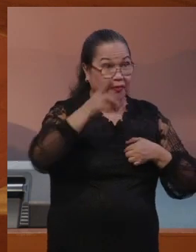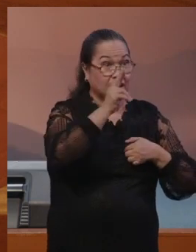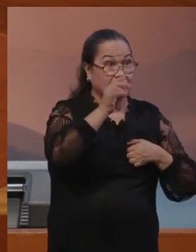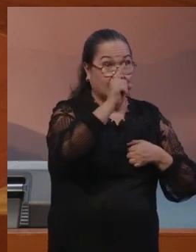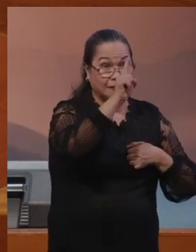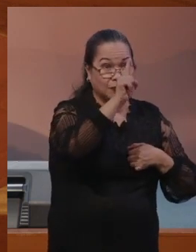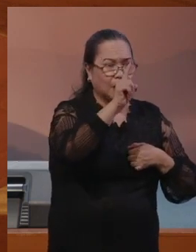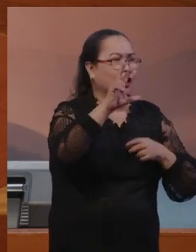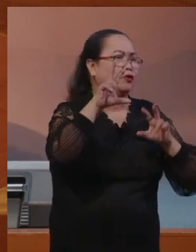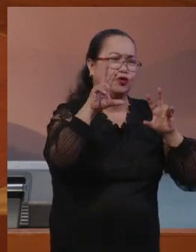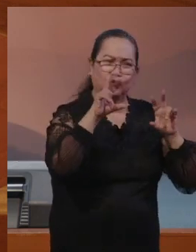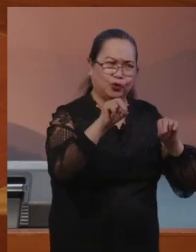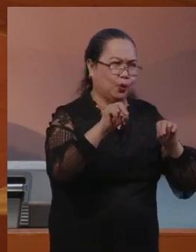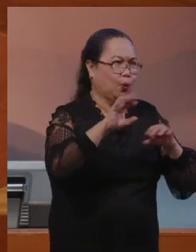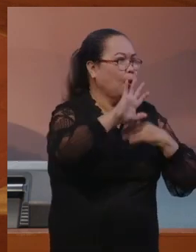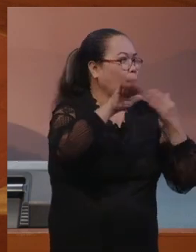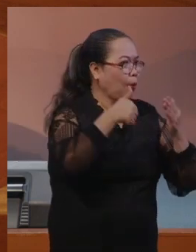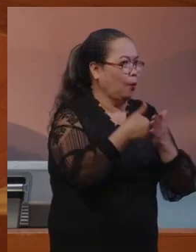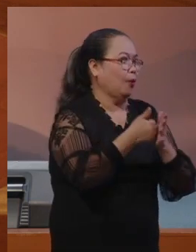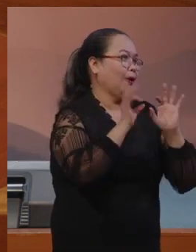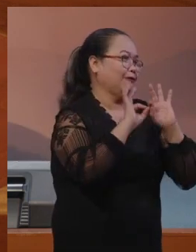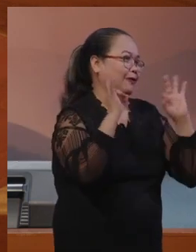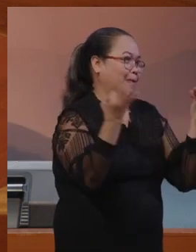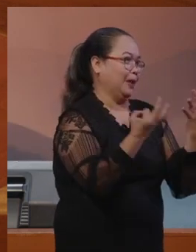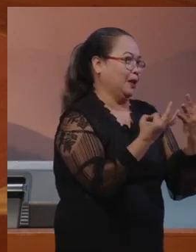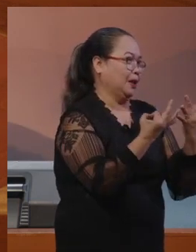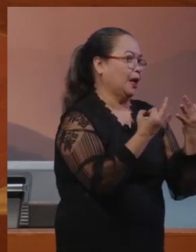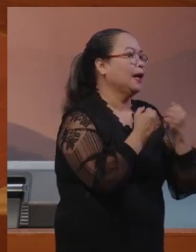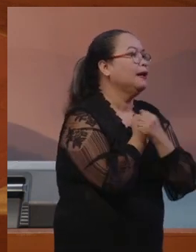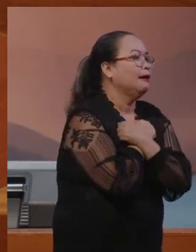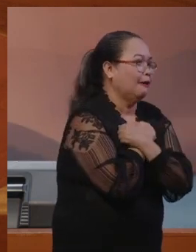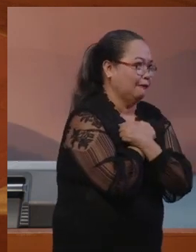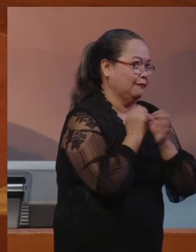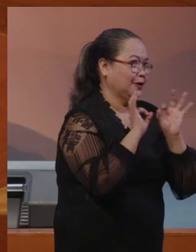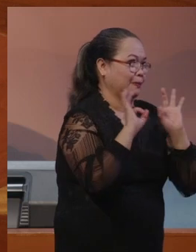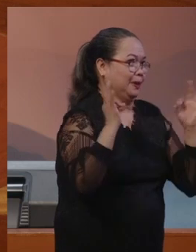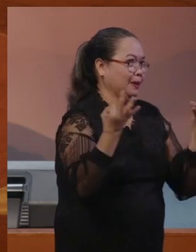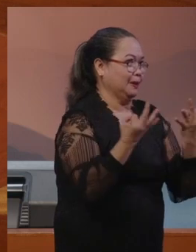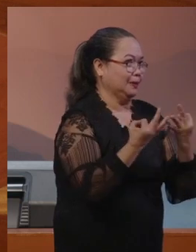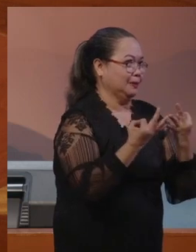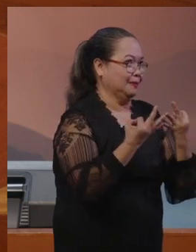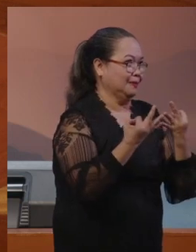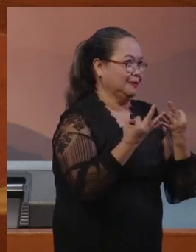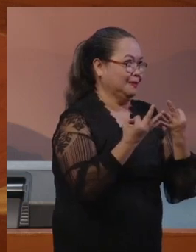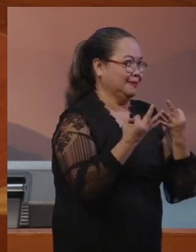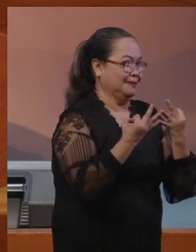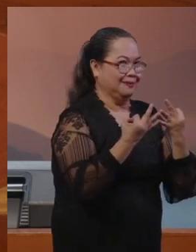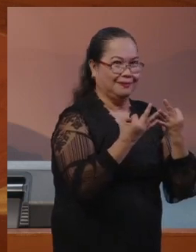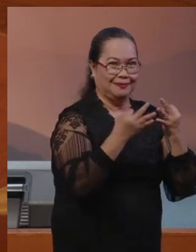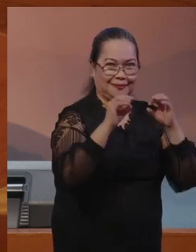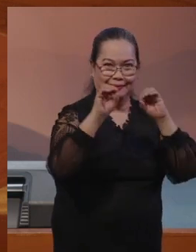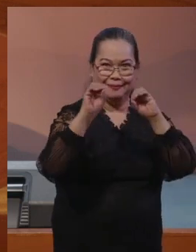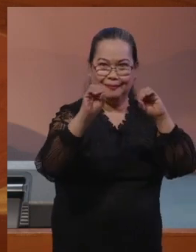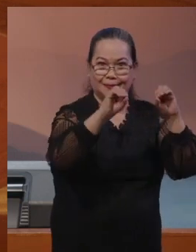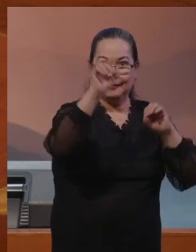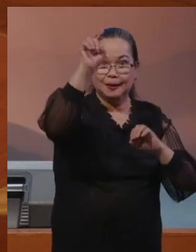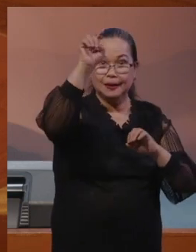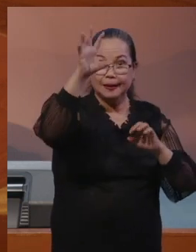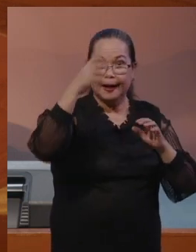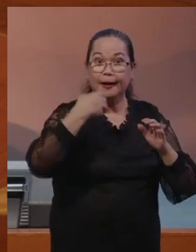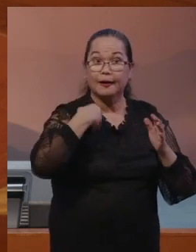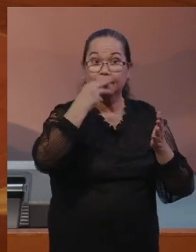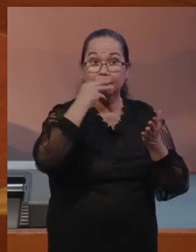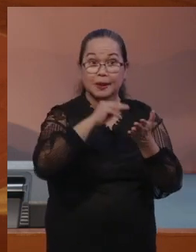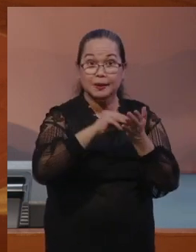ang kanyang buong pamilya. Mga kapatid, meron turo sa atin, merong mensahe sa atin ng Diyos dito.